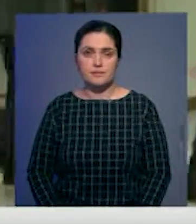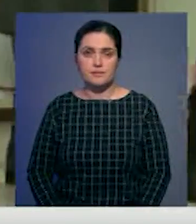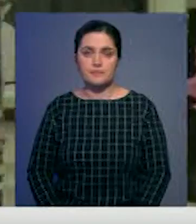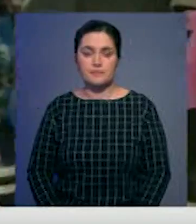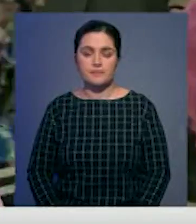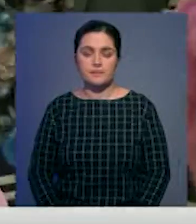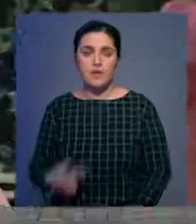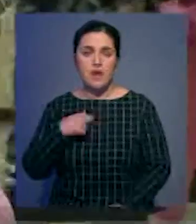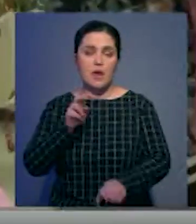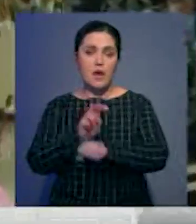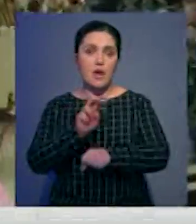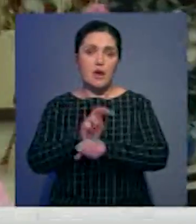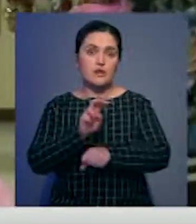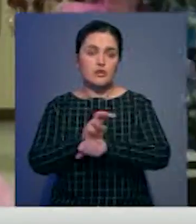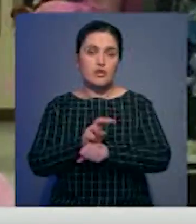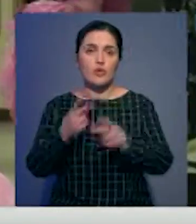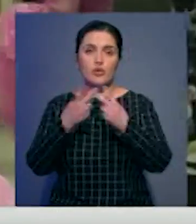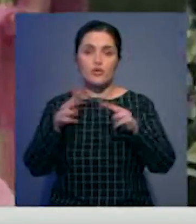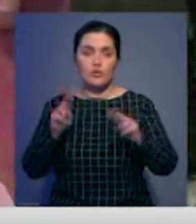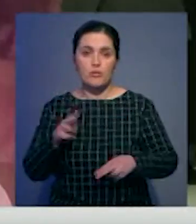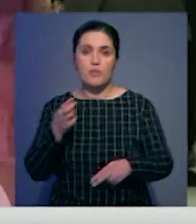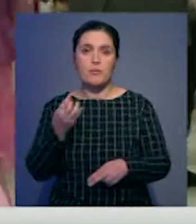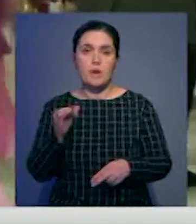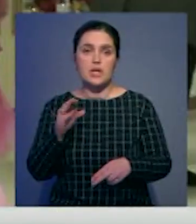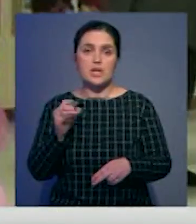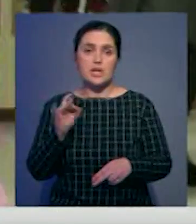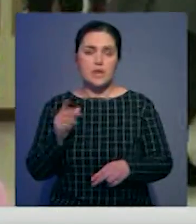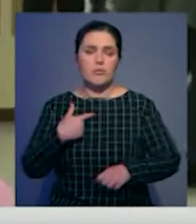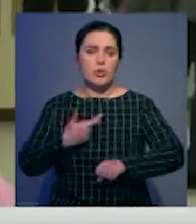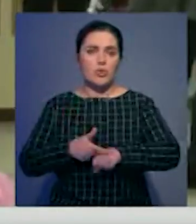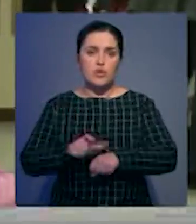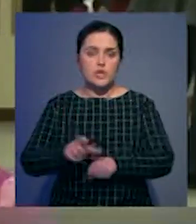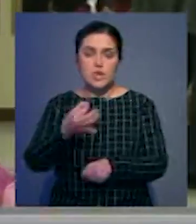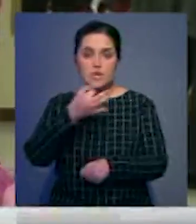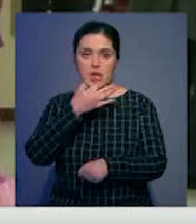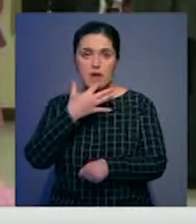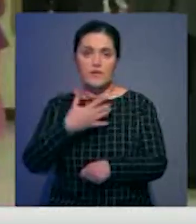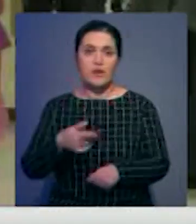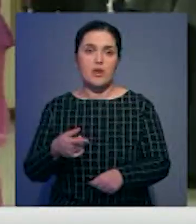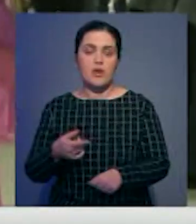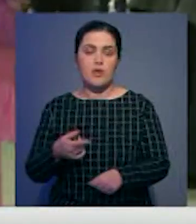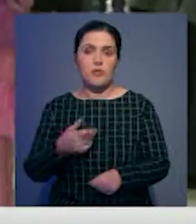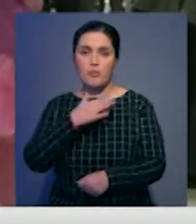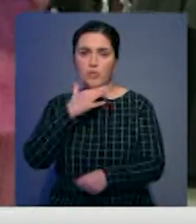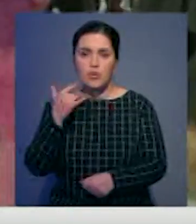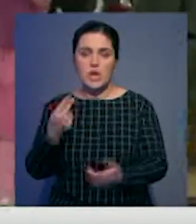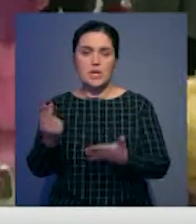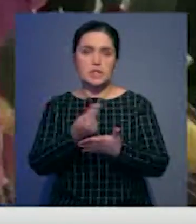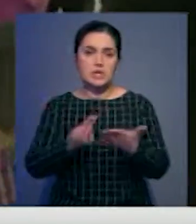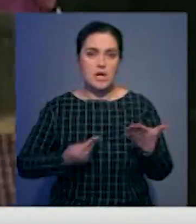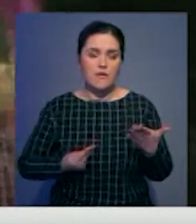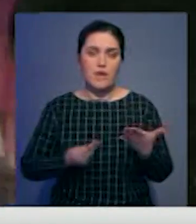Я хожу в детский клуб «Байтерек». Мне очень нравится детский клуб «Байтерек». Там очень много